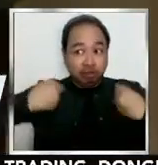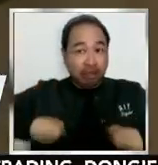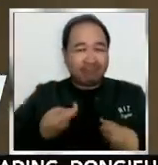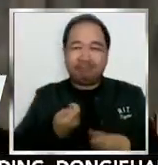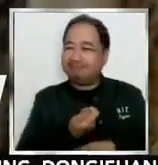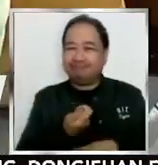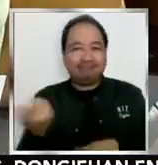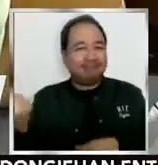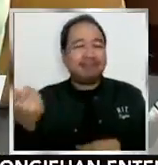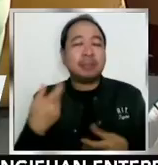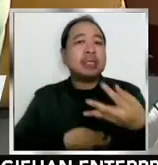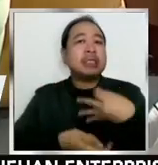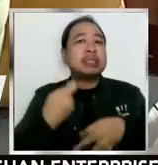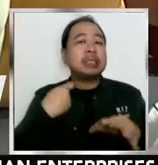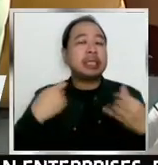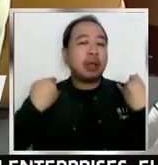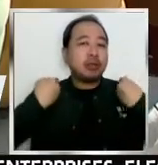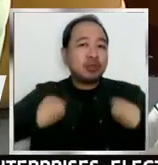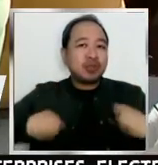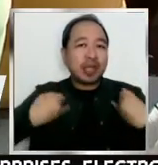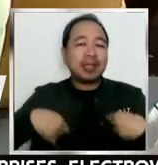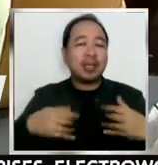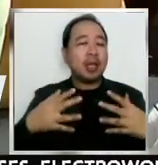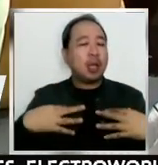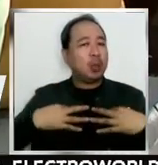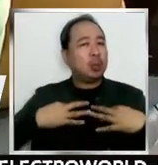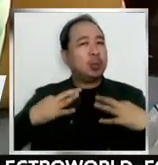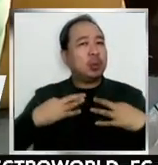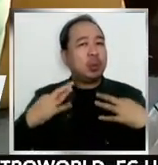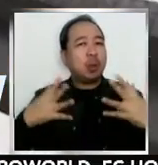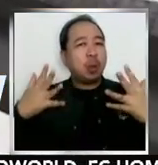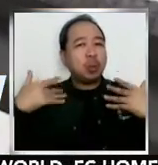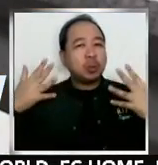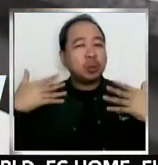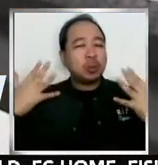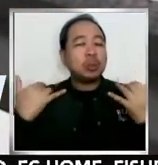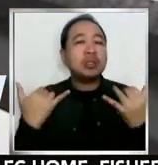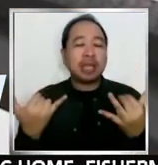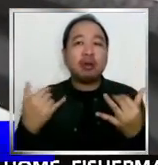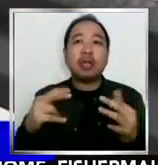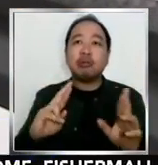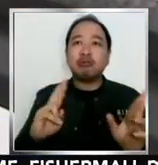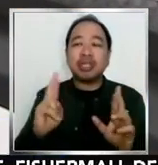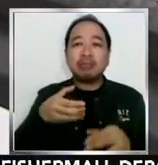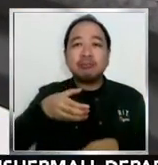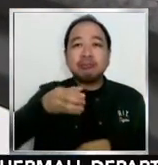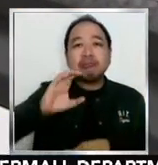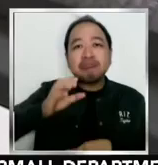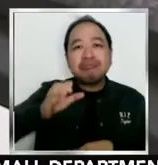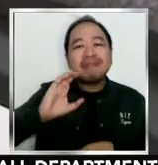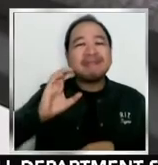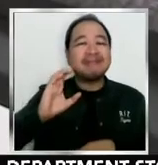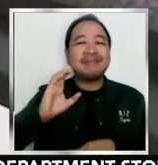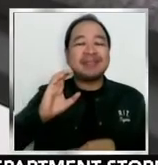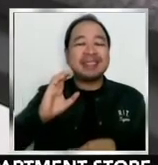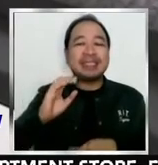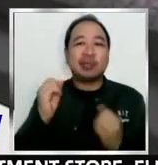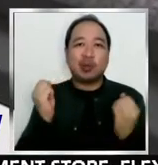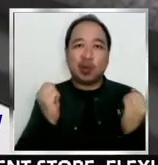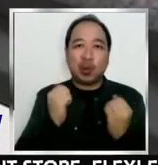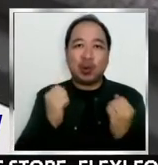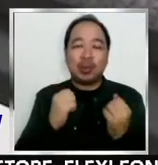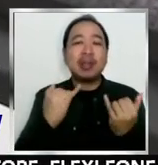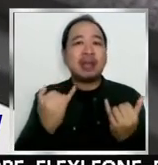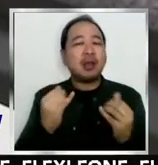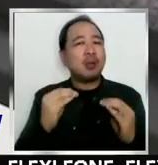maliwalas na kasuotan. Ilabas na rin ang mga pamatid-init gaya ng samalamig. Dahil sa mas mainit-init na temperatura pa ang mararanasan natin